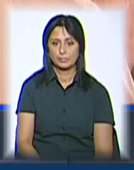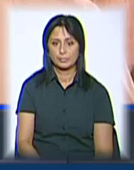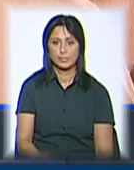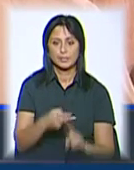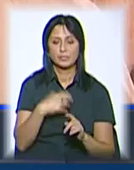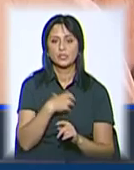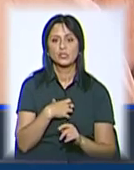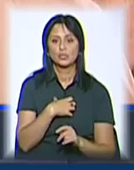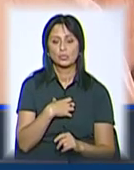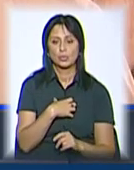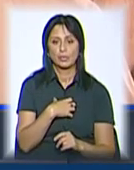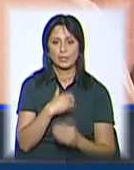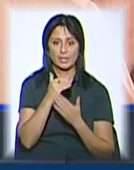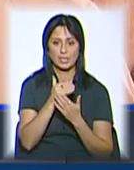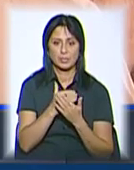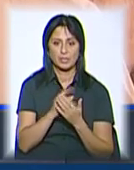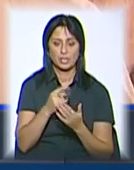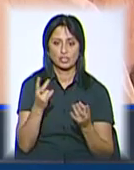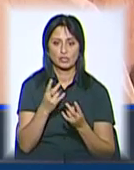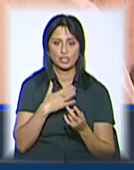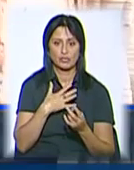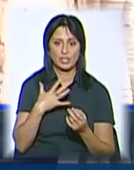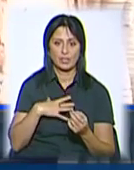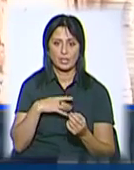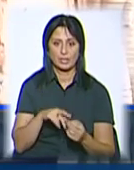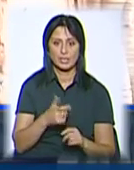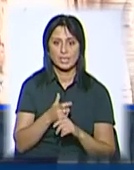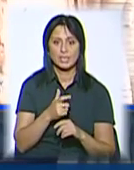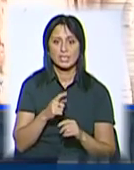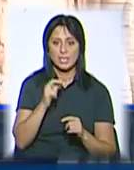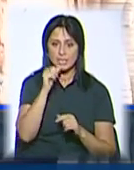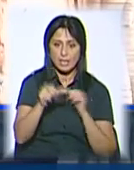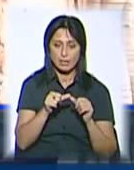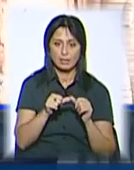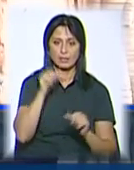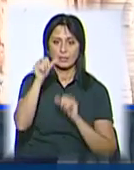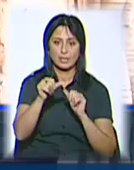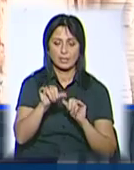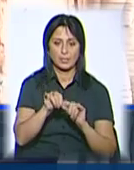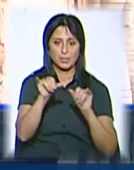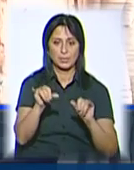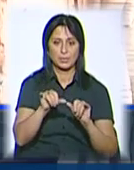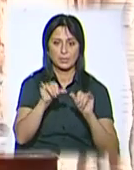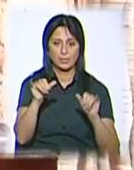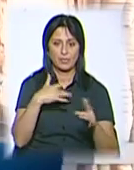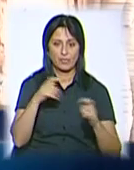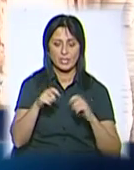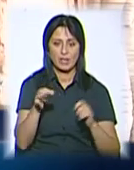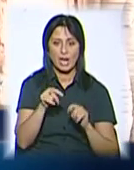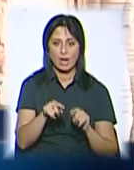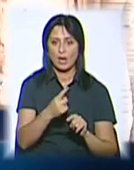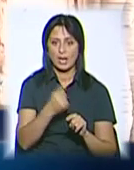იმ ნიშნულან ასპექტებს რომელიც შეიძლება ჩვენ ქვეყანას ძალიან ძლამდე სულ უფრო ვითარდება ეს ფესტივალი